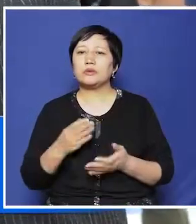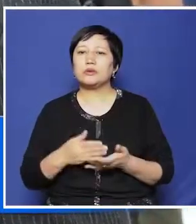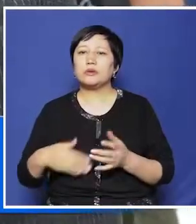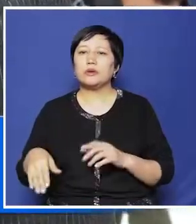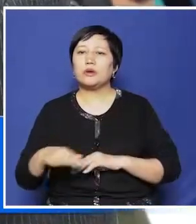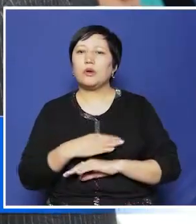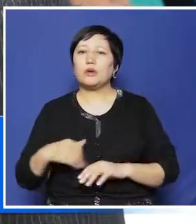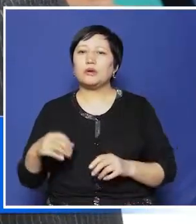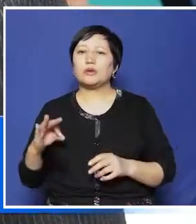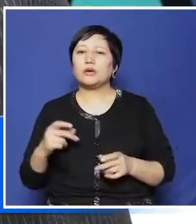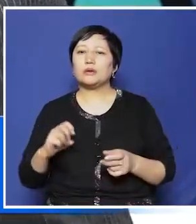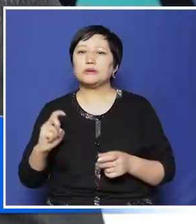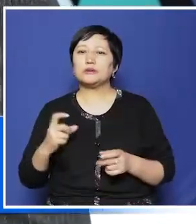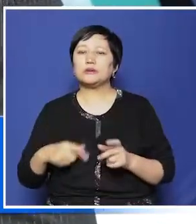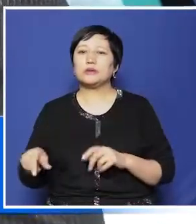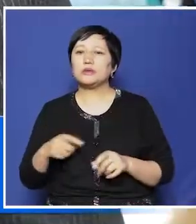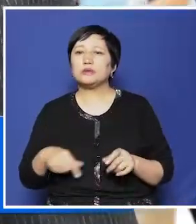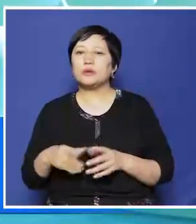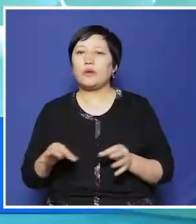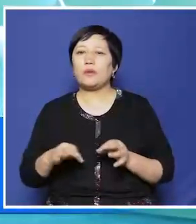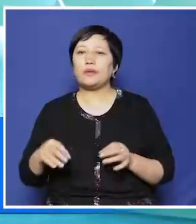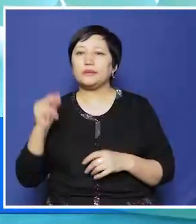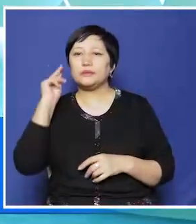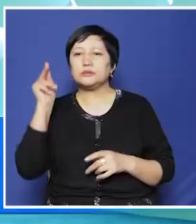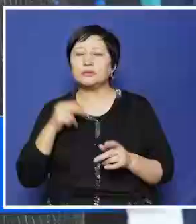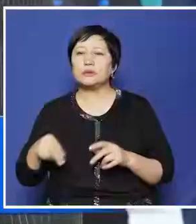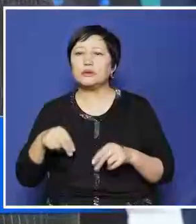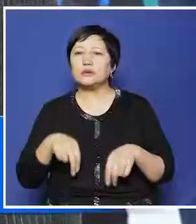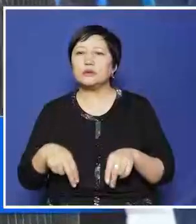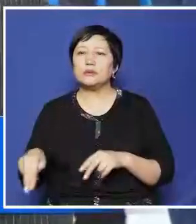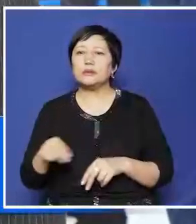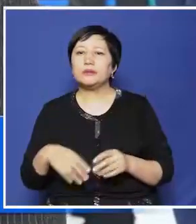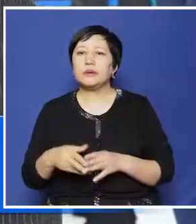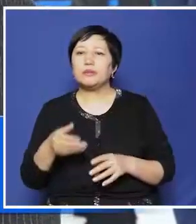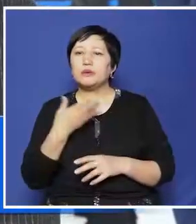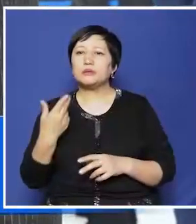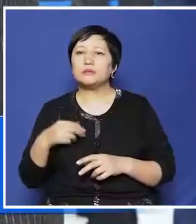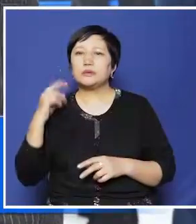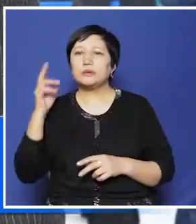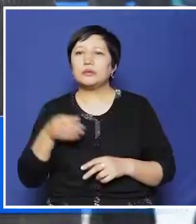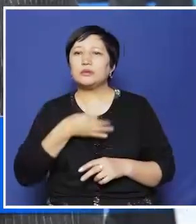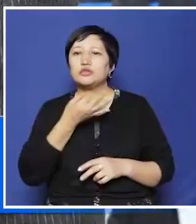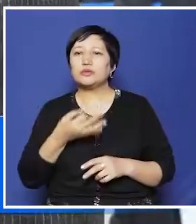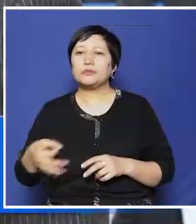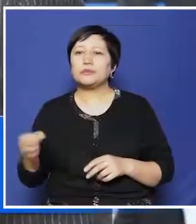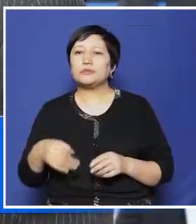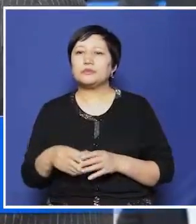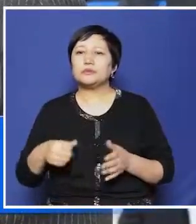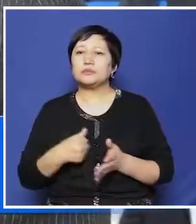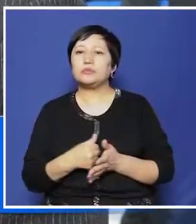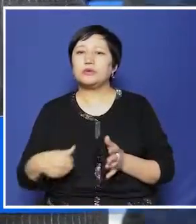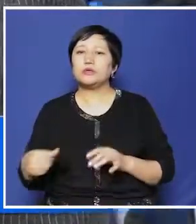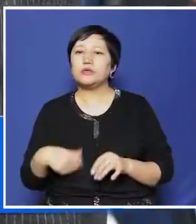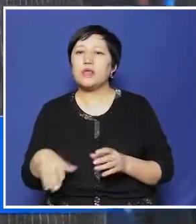ғой. Елдің қоғамдық әлеуметтік өміріне әсер етеді ғой деген ойдамын. Депутат болу деген бір мансап деп ойламаймын, бұл жауапкершілік. Біз бұған дейін